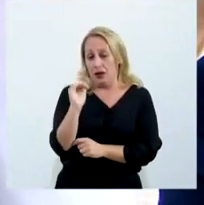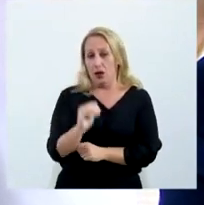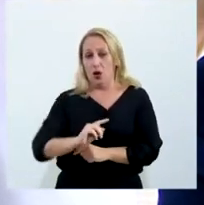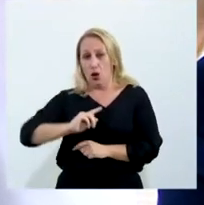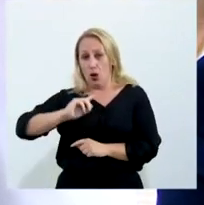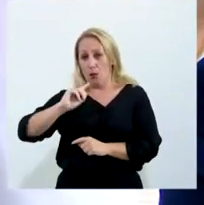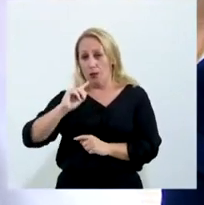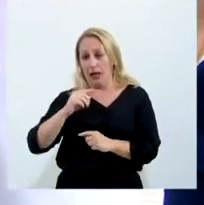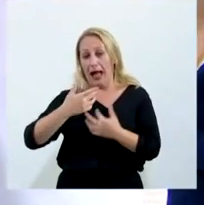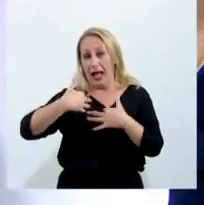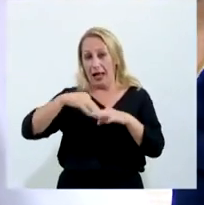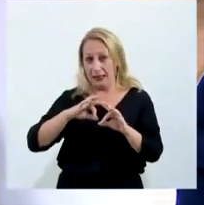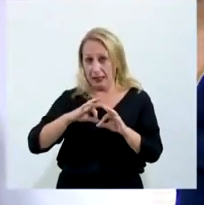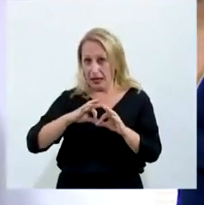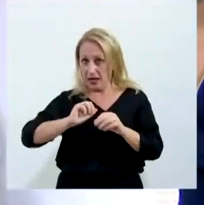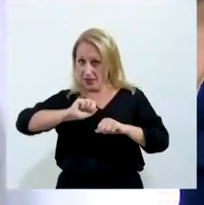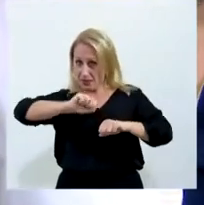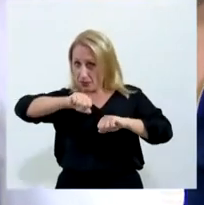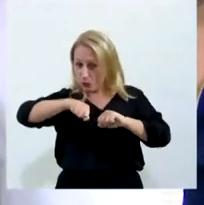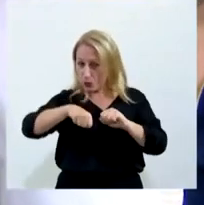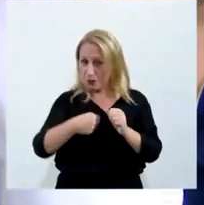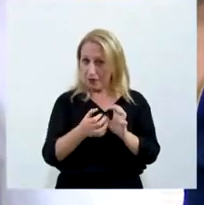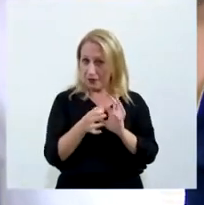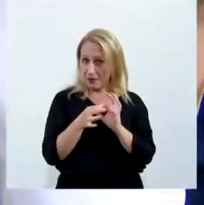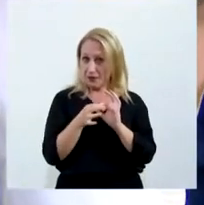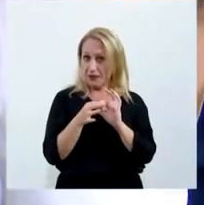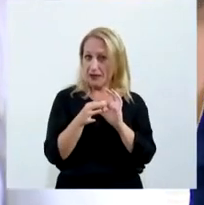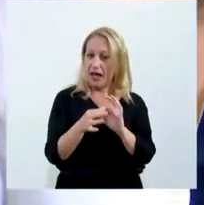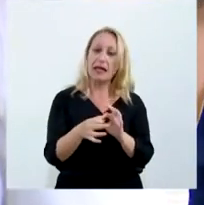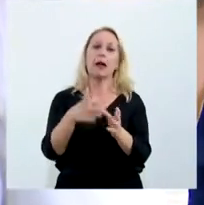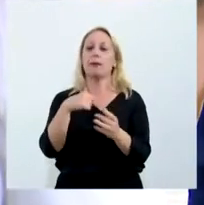να συνεχίσετε έτσι μια προσπάθεια να